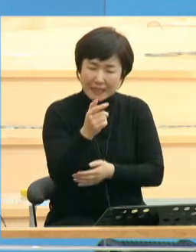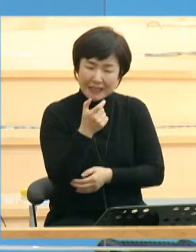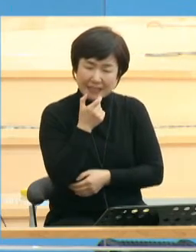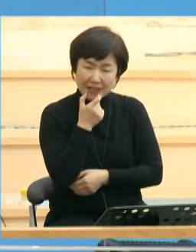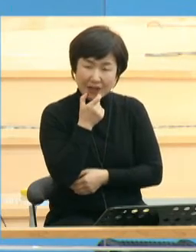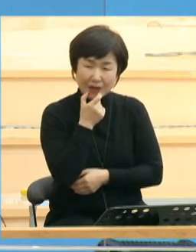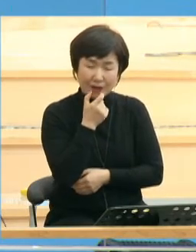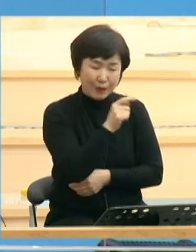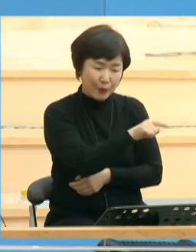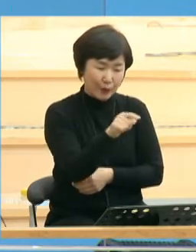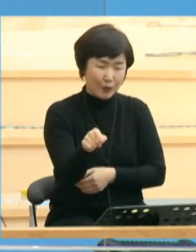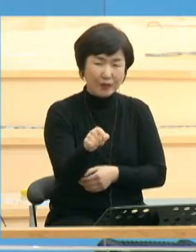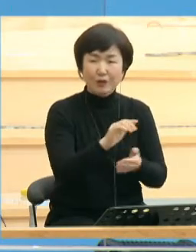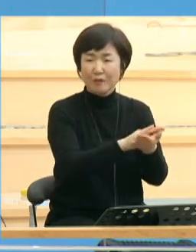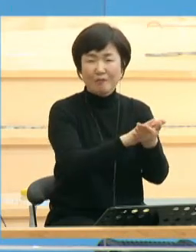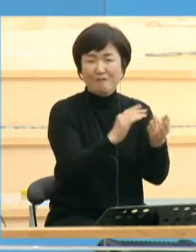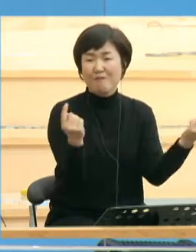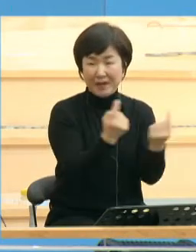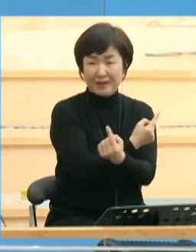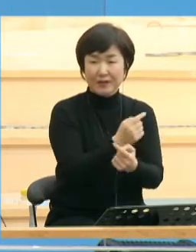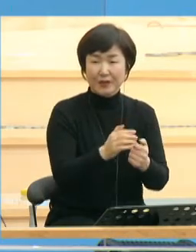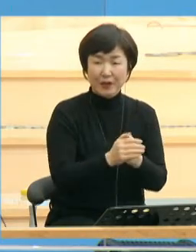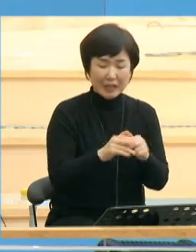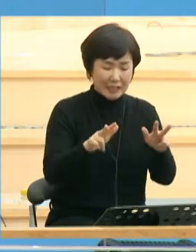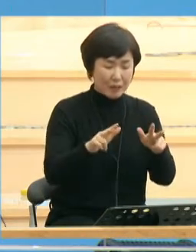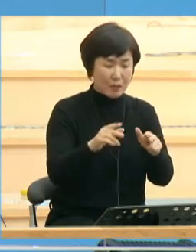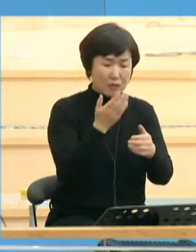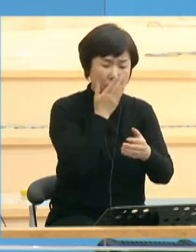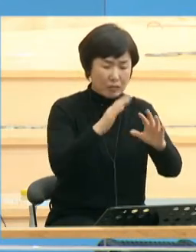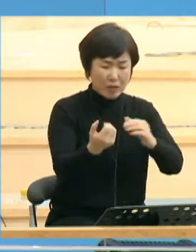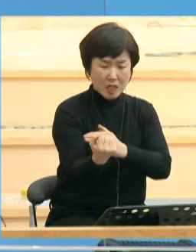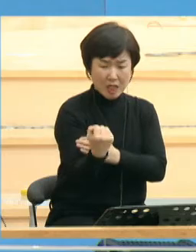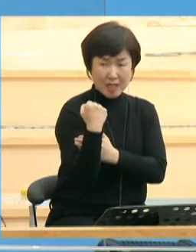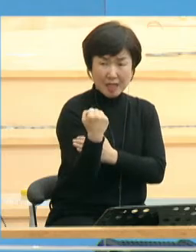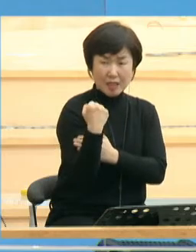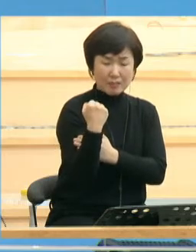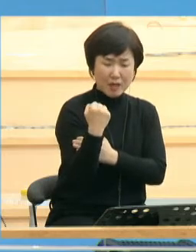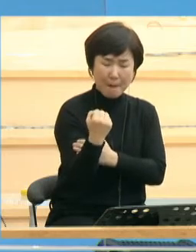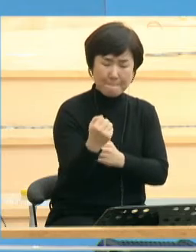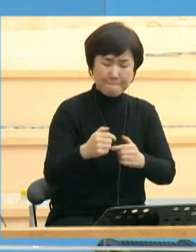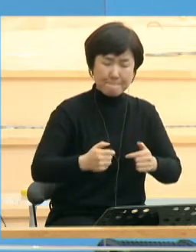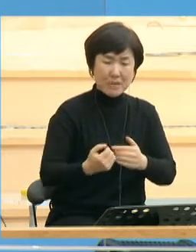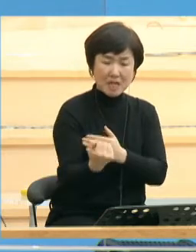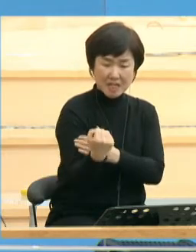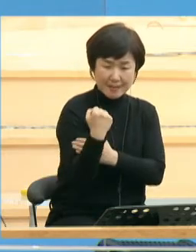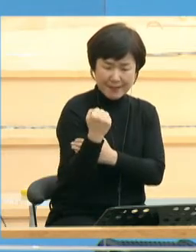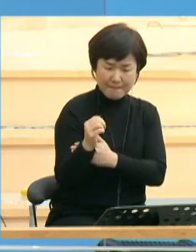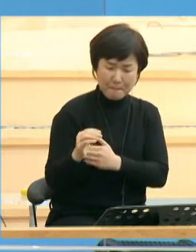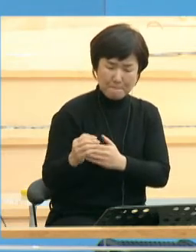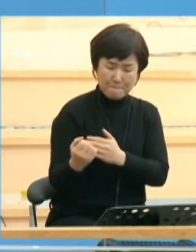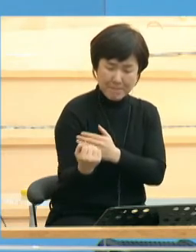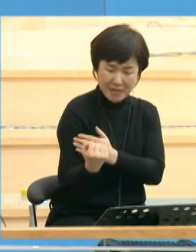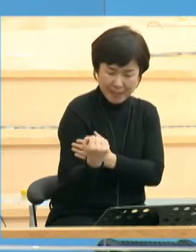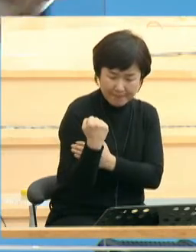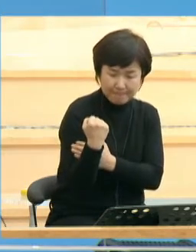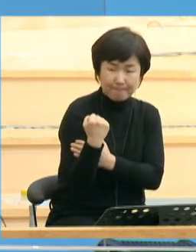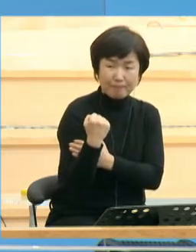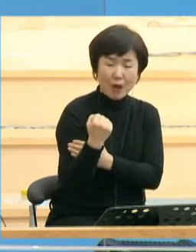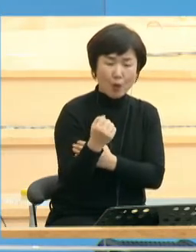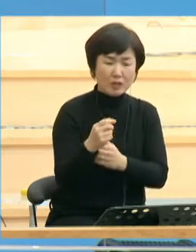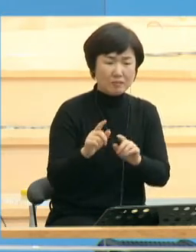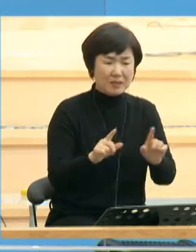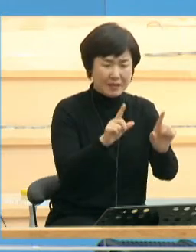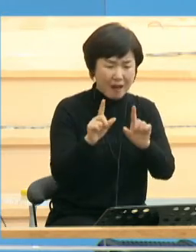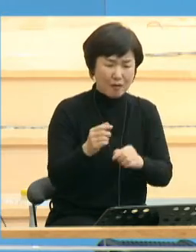거기다가 지금 오늘 본문에 보니까 뭐라고 되어 있어 이스라엘의 강사 한 후에 힘 있어서 딱 그 말이잖아요 힘이 써지고 살만